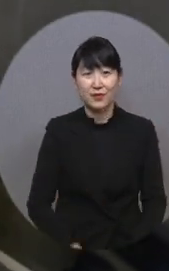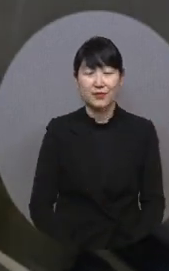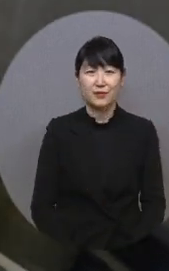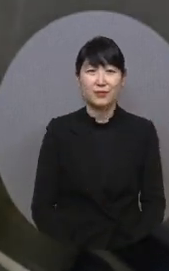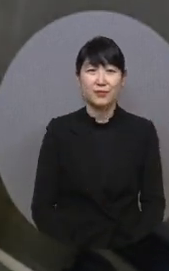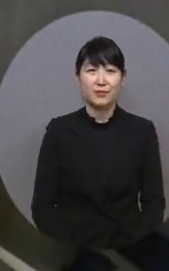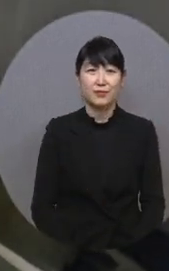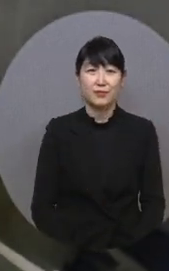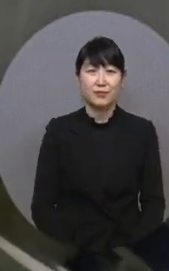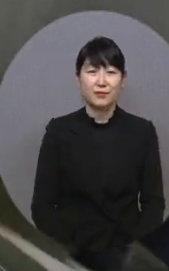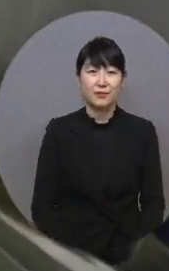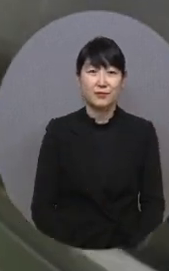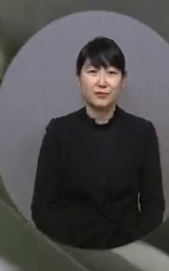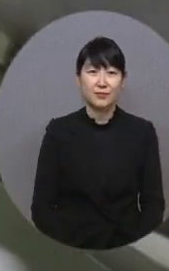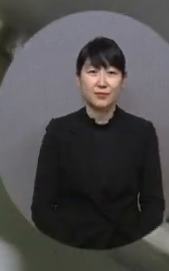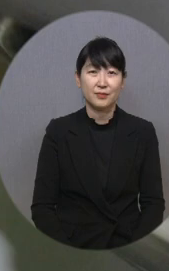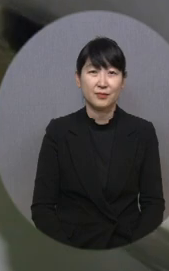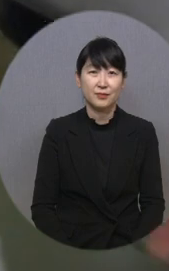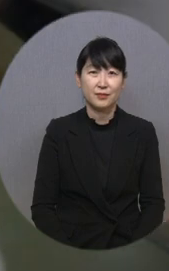이야...